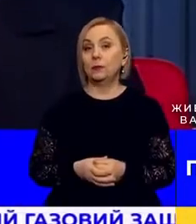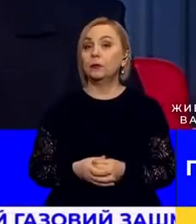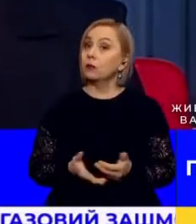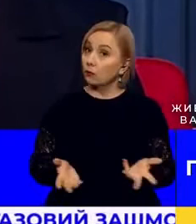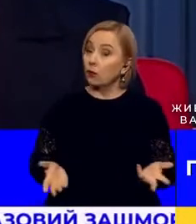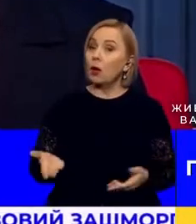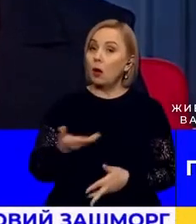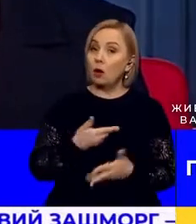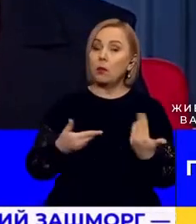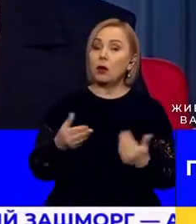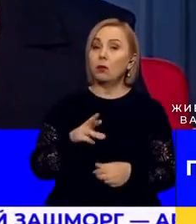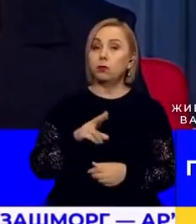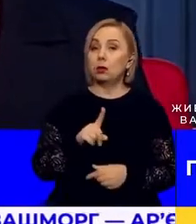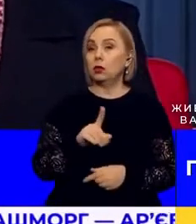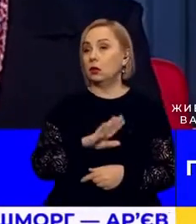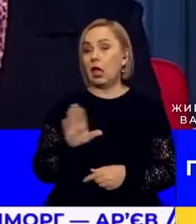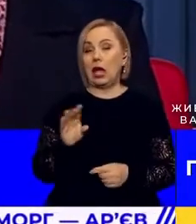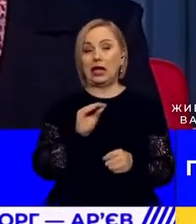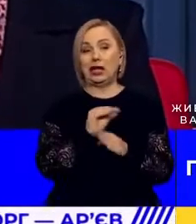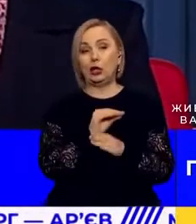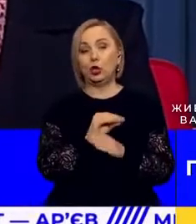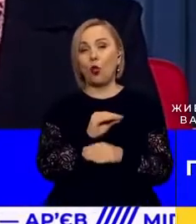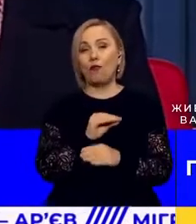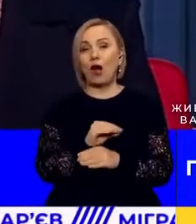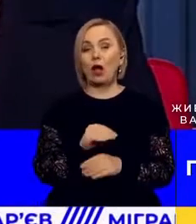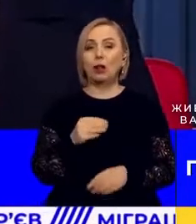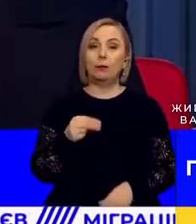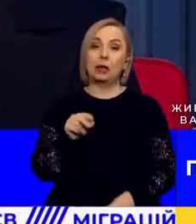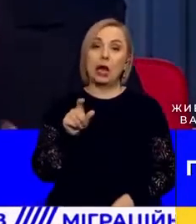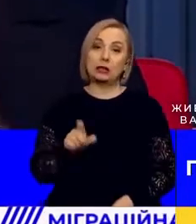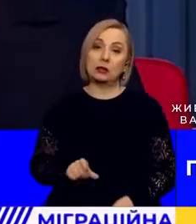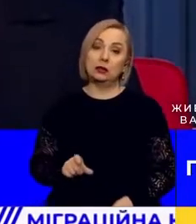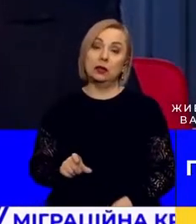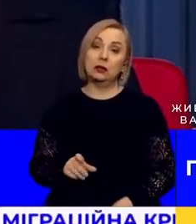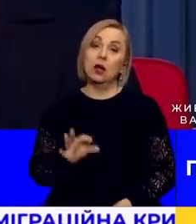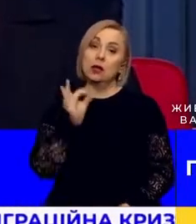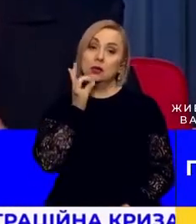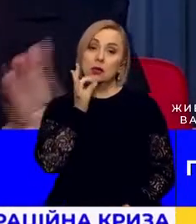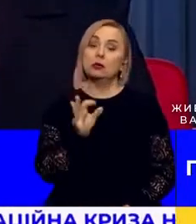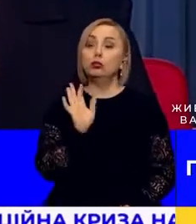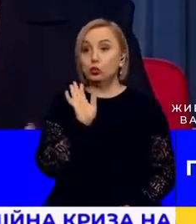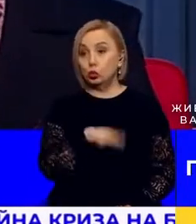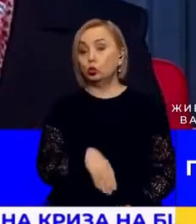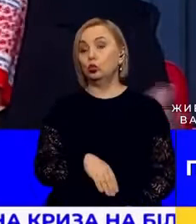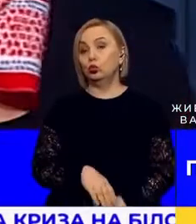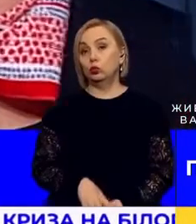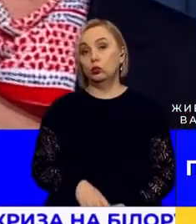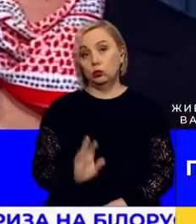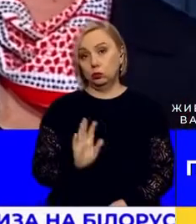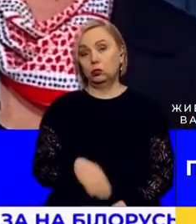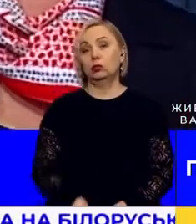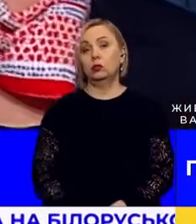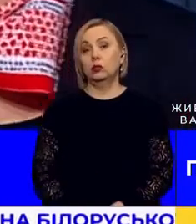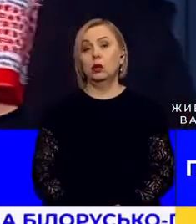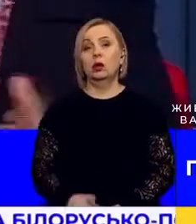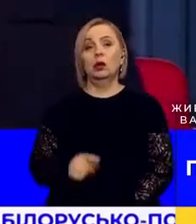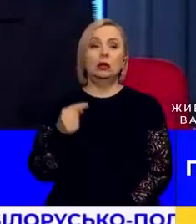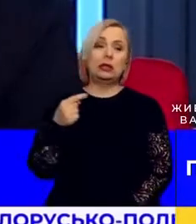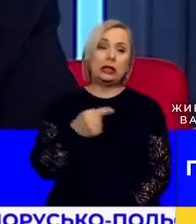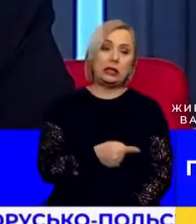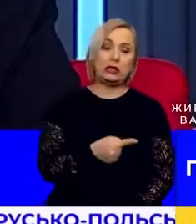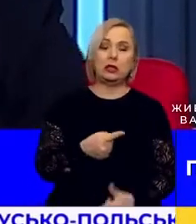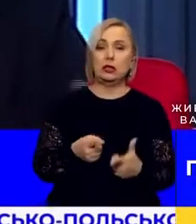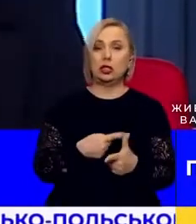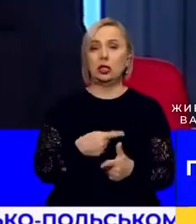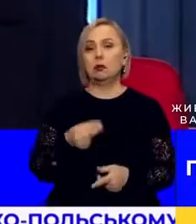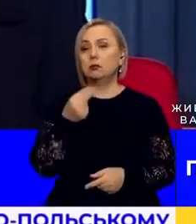сьогодні не мали такої критики, ми б, в принципі, сказали, ну, нехай буде, ми б говорили, чи це буде 1000, чи це б було